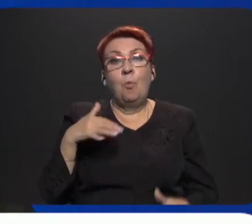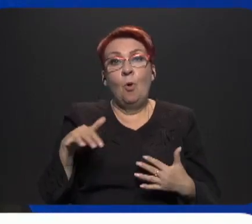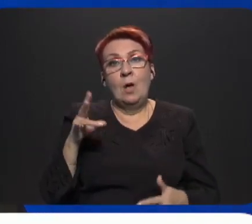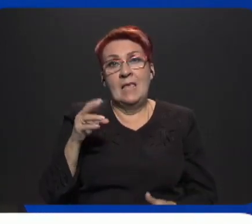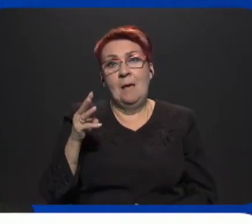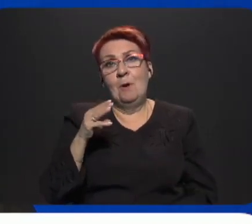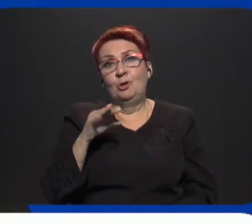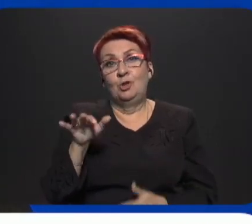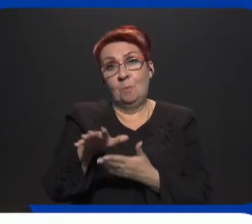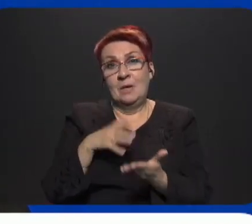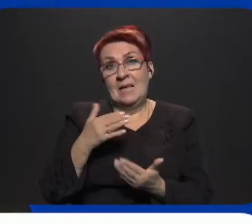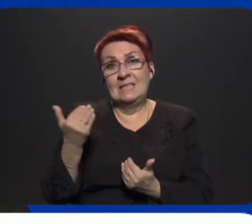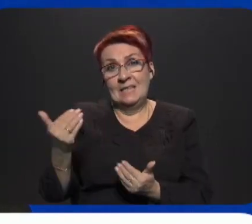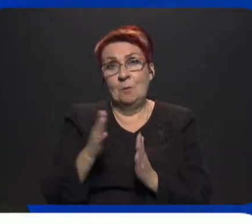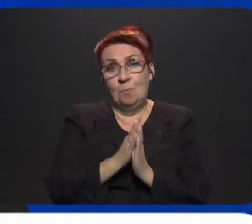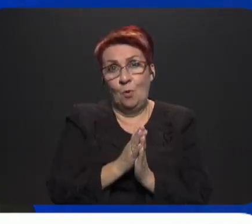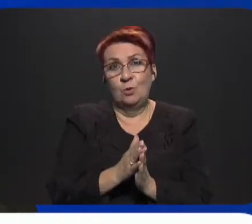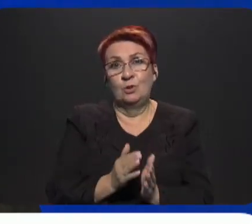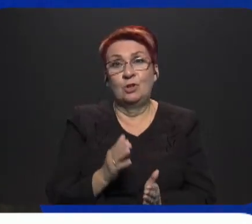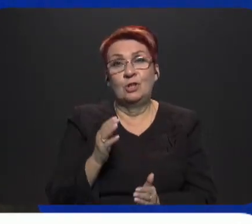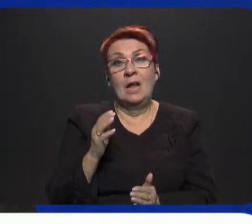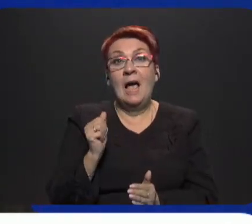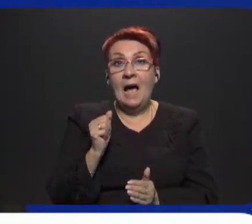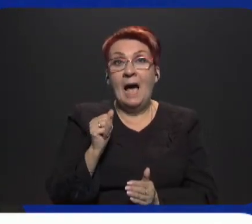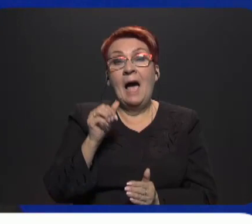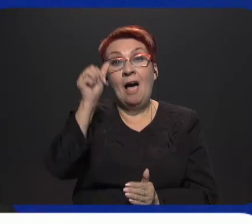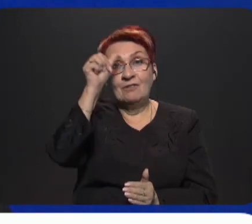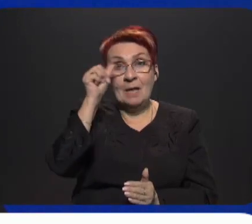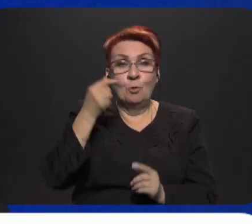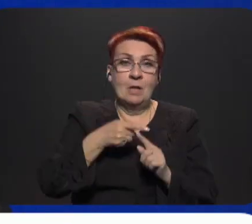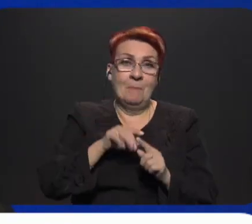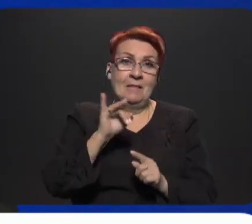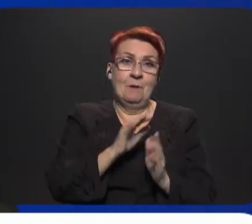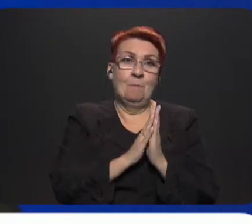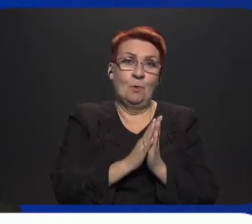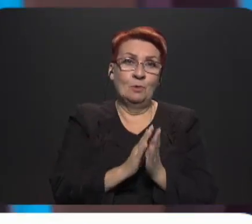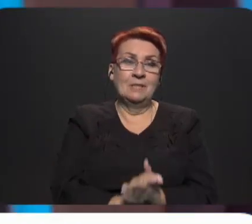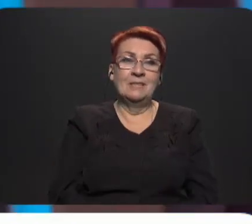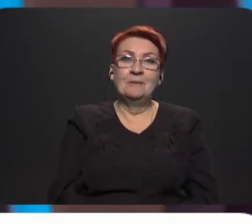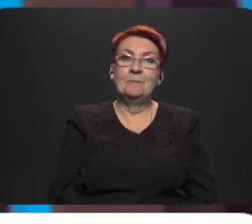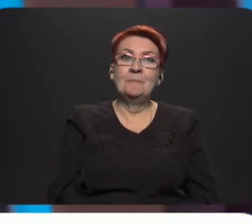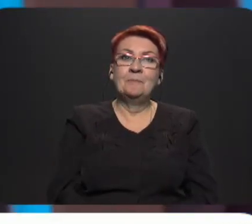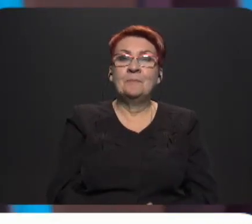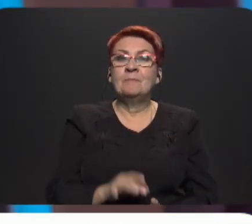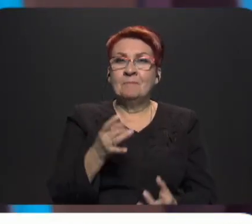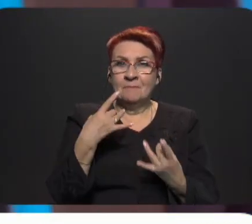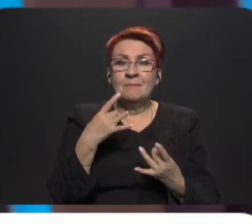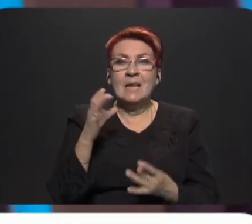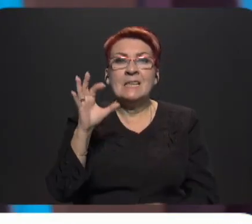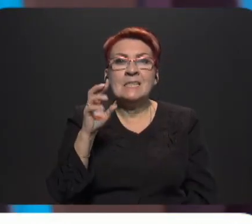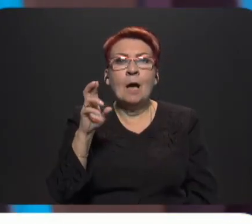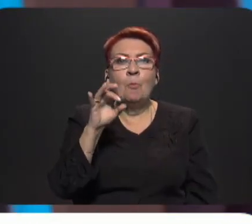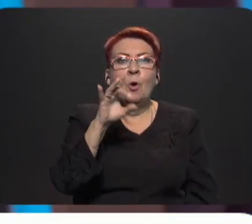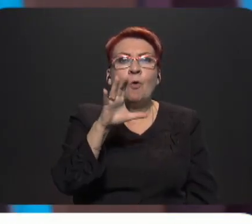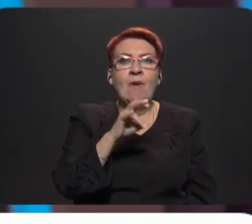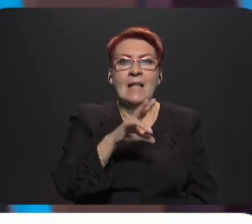тебе, раз ты просишь об этом. А в соборовании как раз об этом и просится. Батюшка, а давайте коротко развенчаем миф про соборование. Некоторые